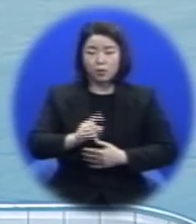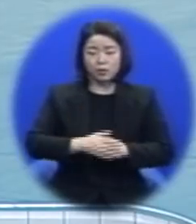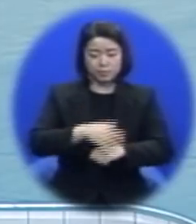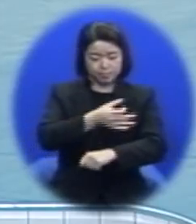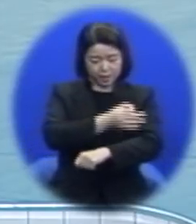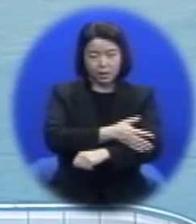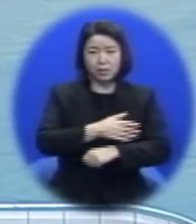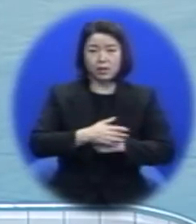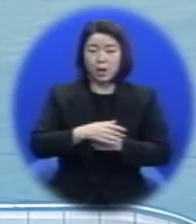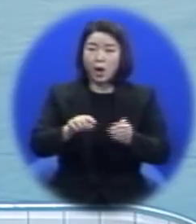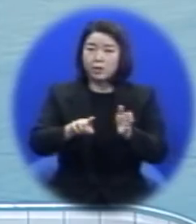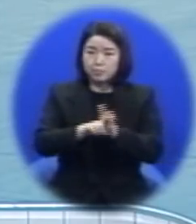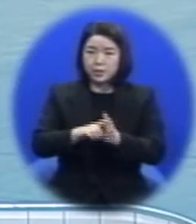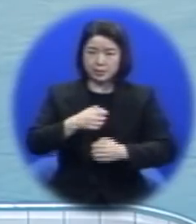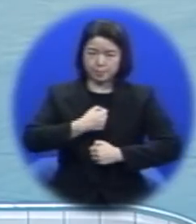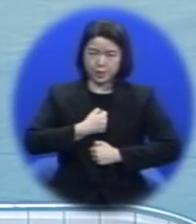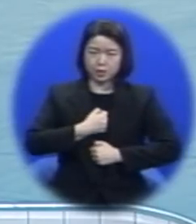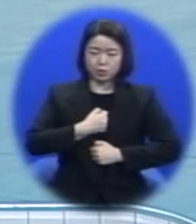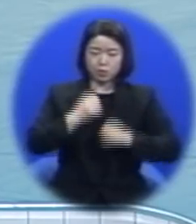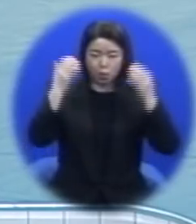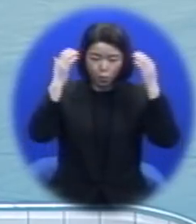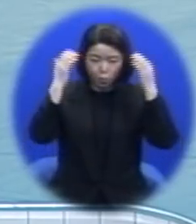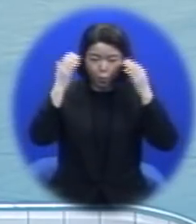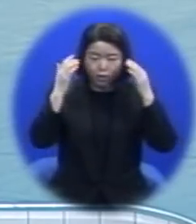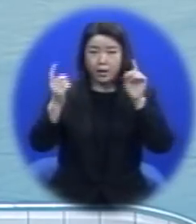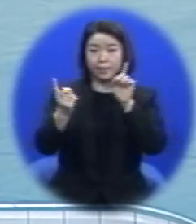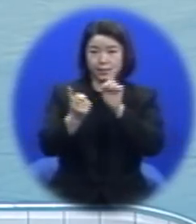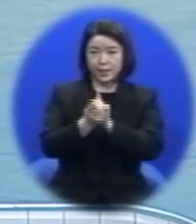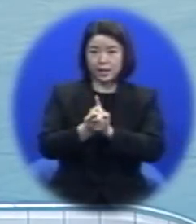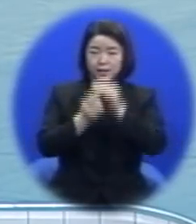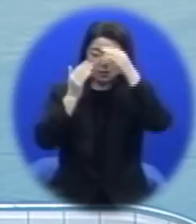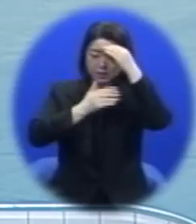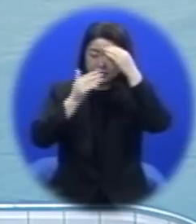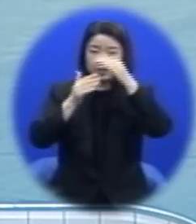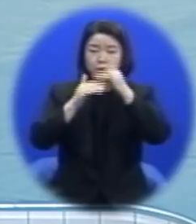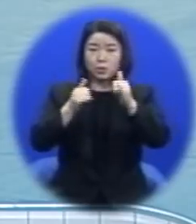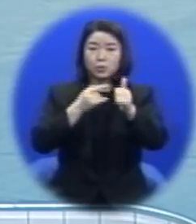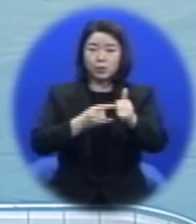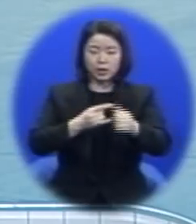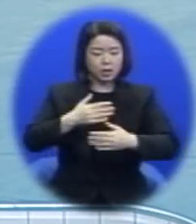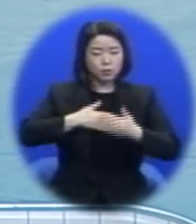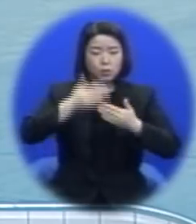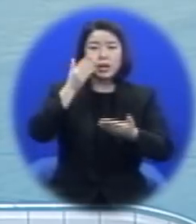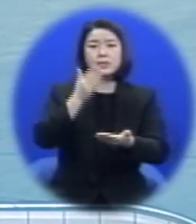믿음을 지키고 고난을 당하는 성도들에게 두려워하지 말라는 거죠.